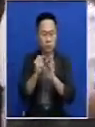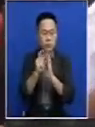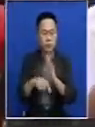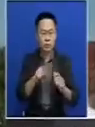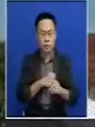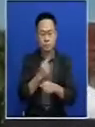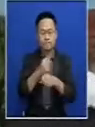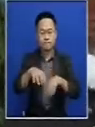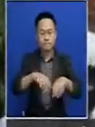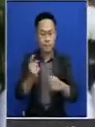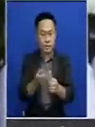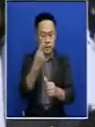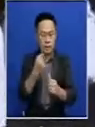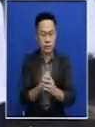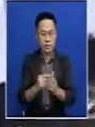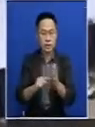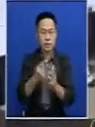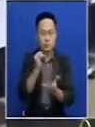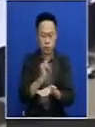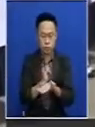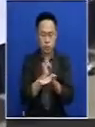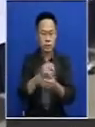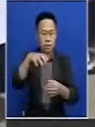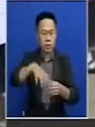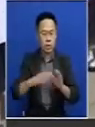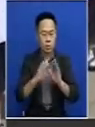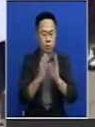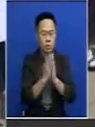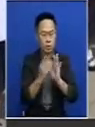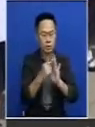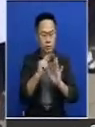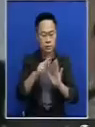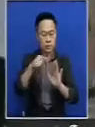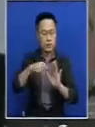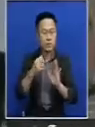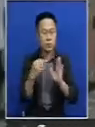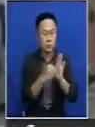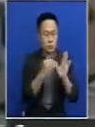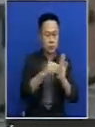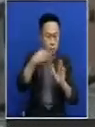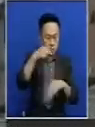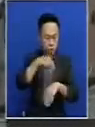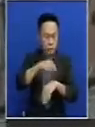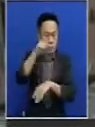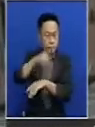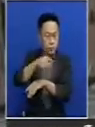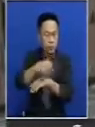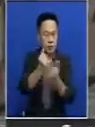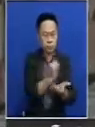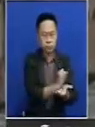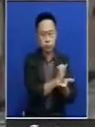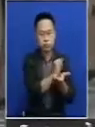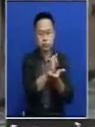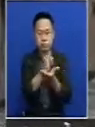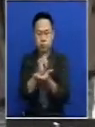าภาพร่วมกันค่ะเริ่มตั้งแต่การเคลื่อนขบวนศพมาจากวัดเทพศิรินทราวาสราชวรวิหารเมื่อเวลา 13:00 นโ